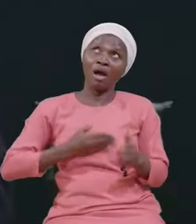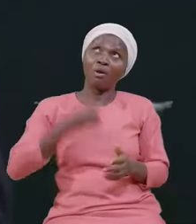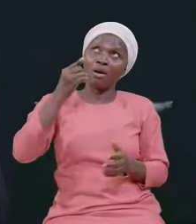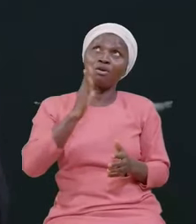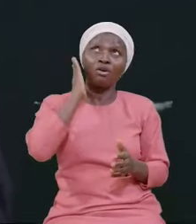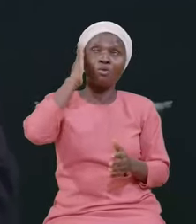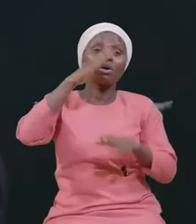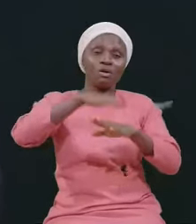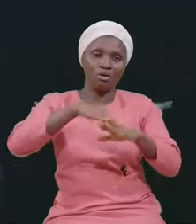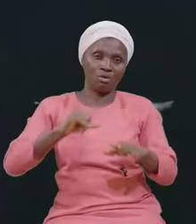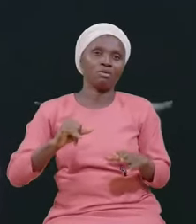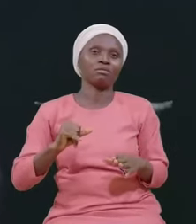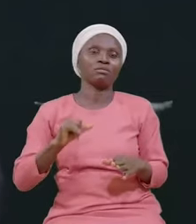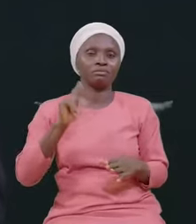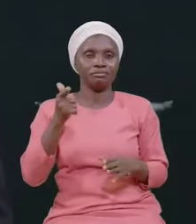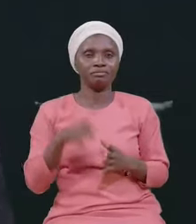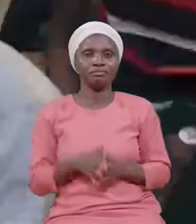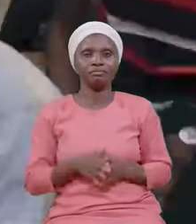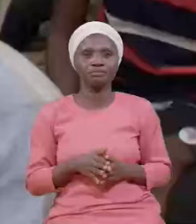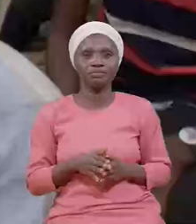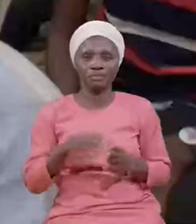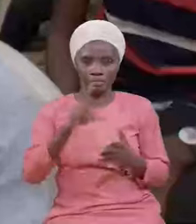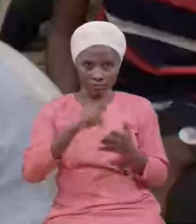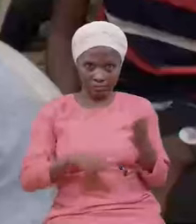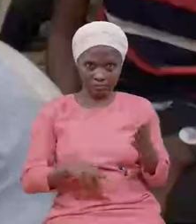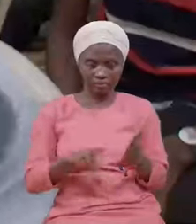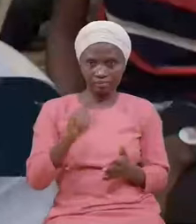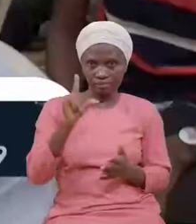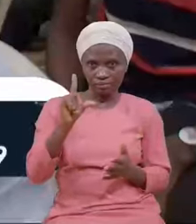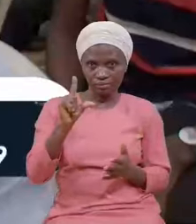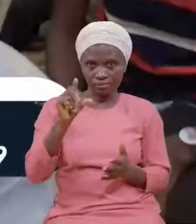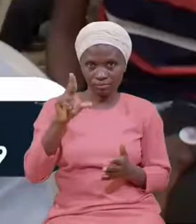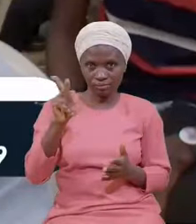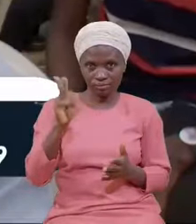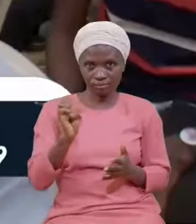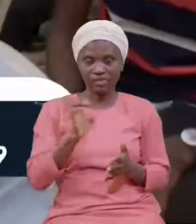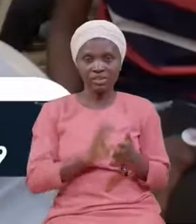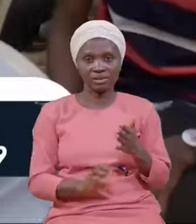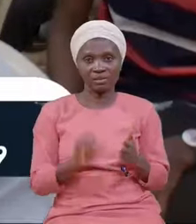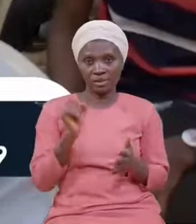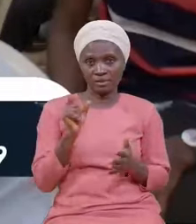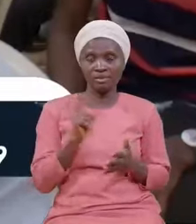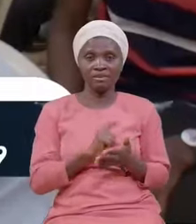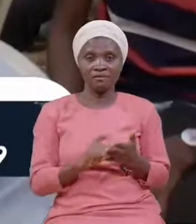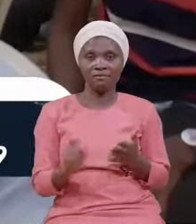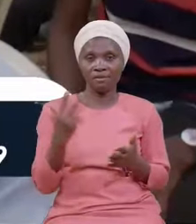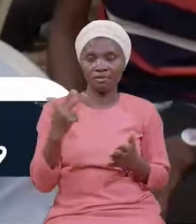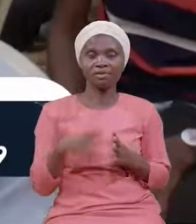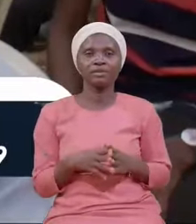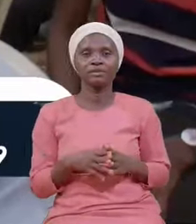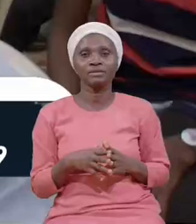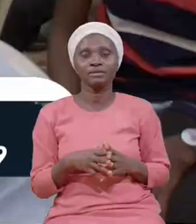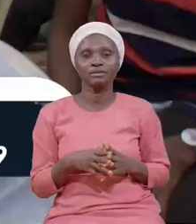les appellera. En Luc au chapitre 11, verset 13. En Luc 11, 13. Luc